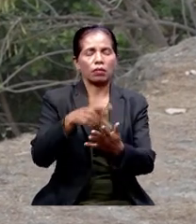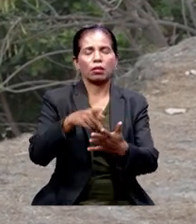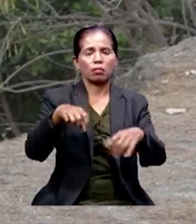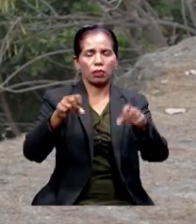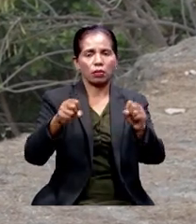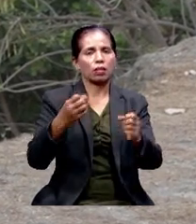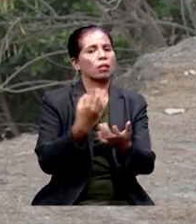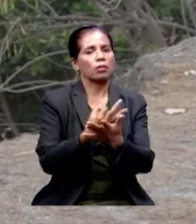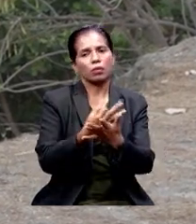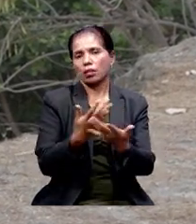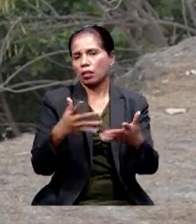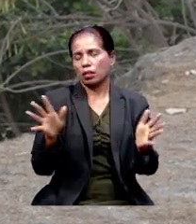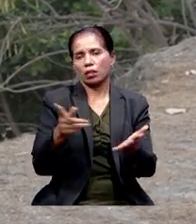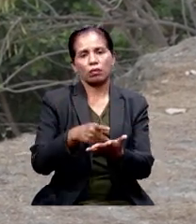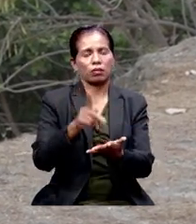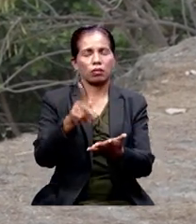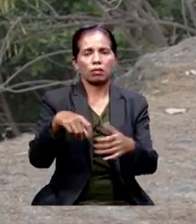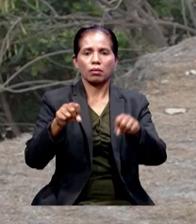te